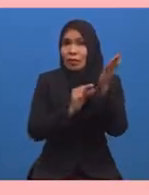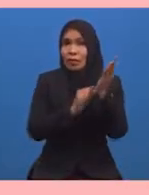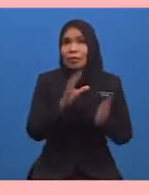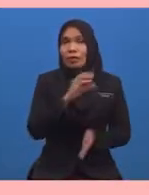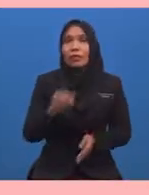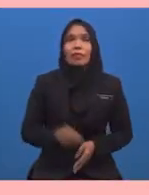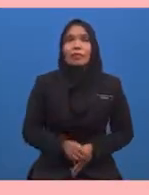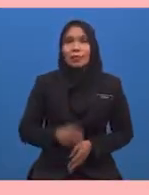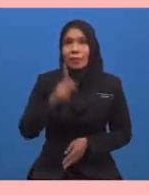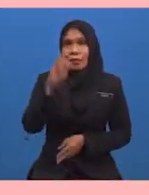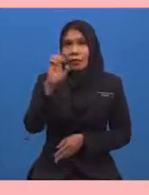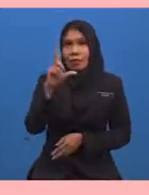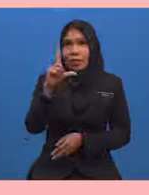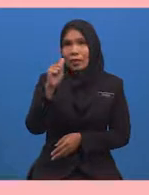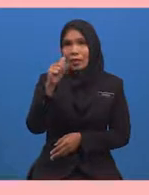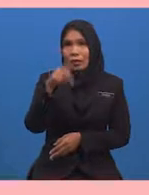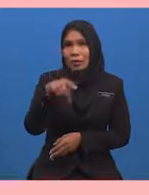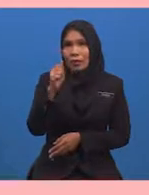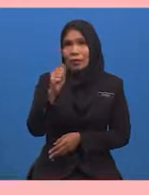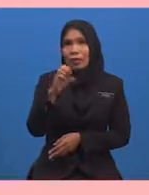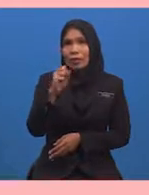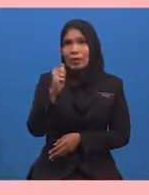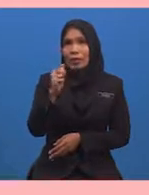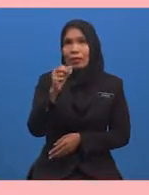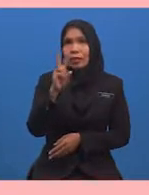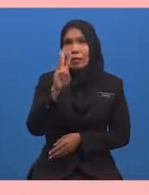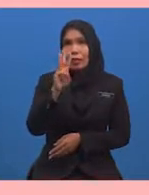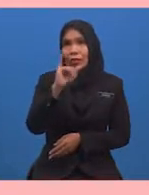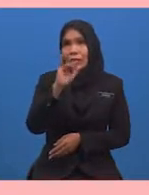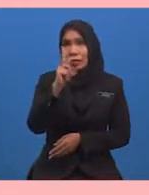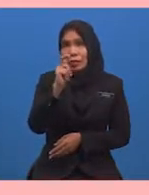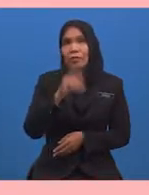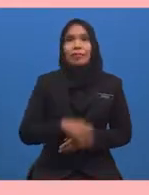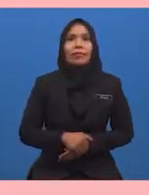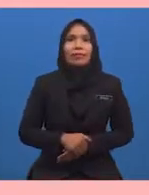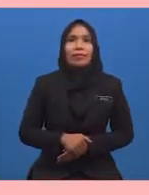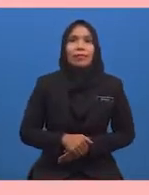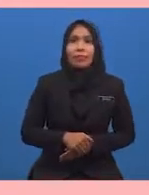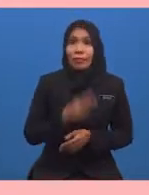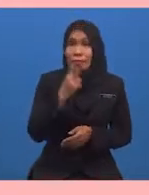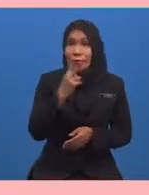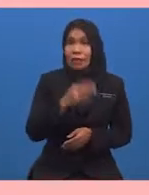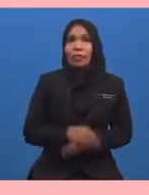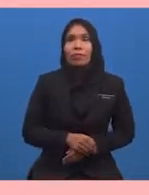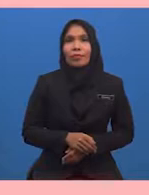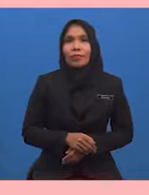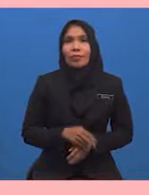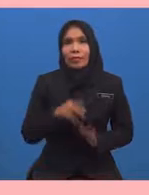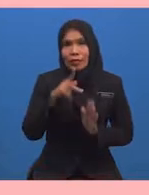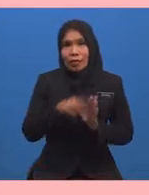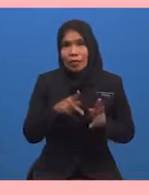Antara kepentingan saliran ialah berfungsi sebagai pertama sempadan, kedua